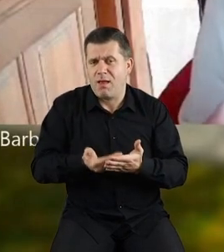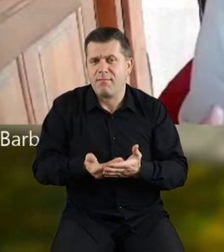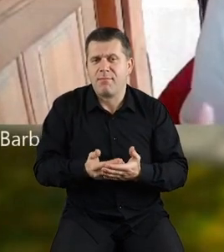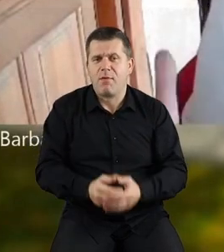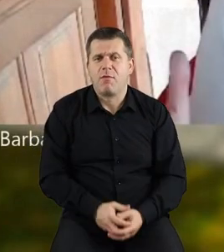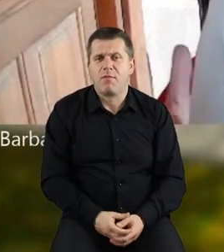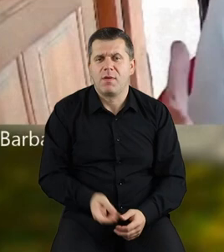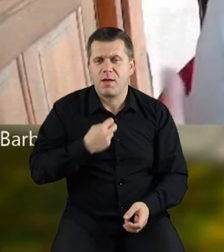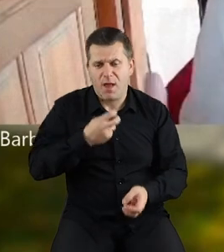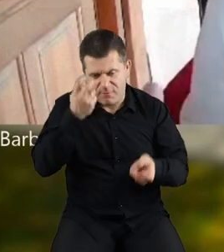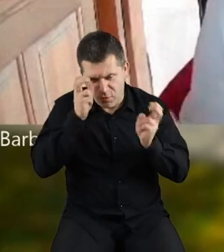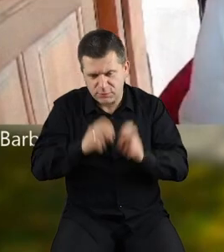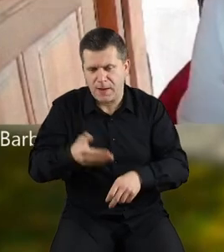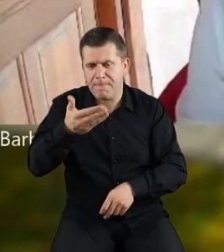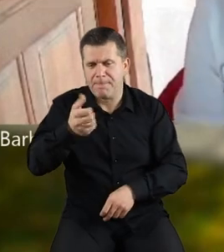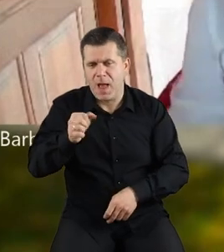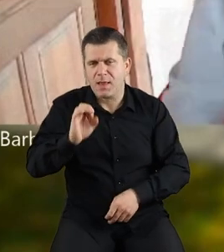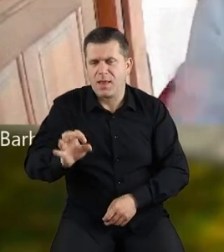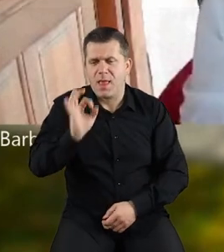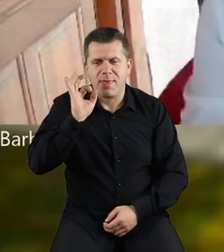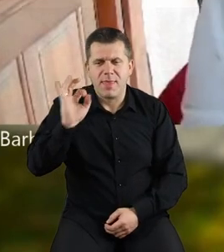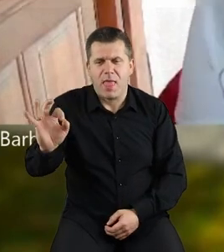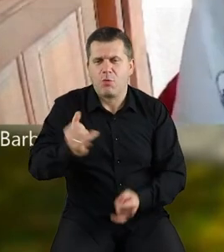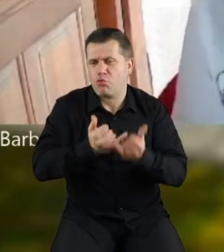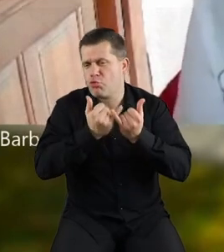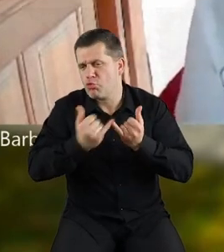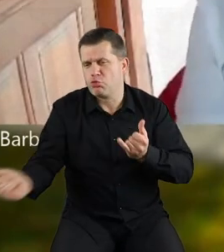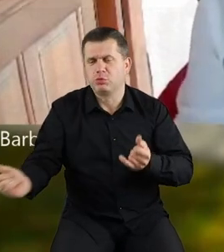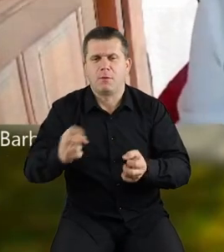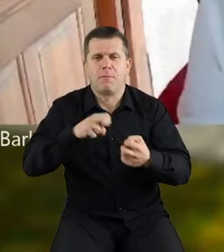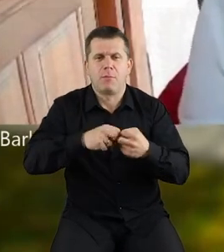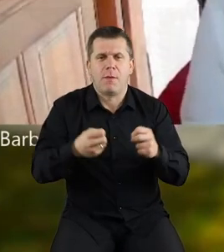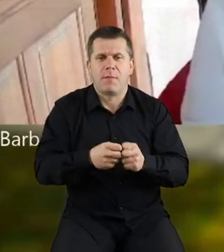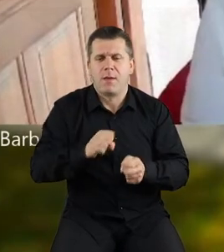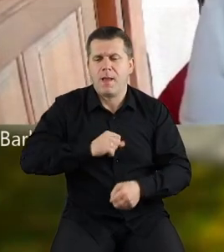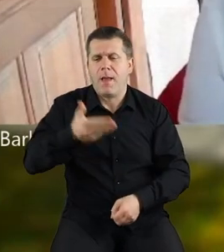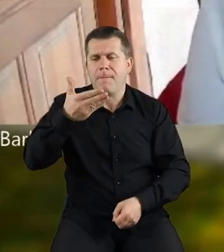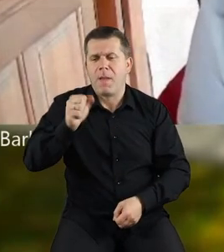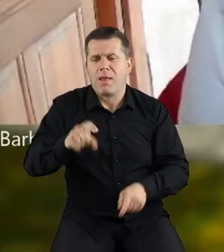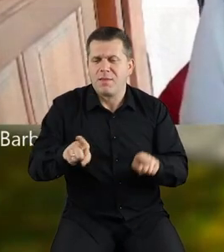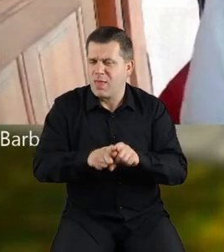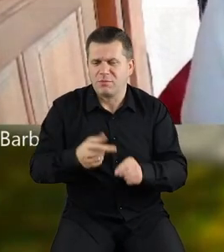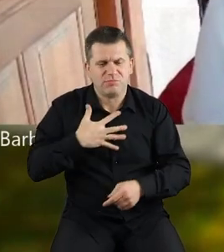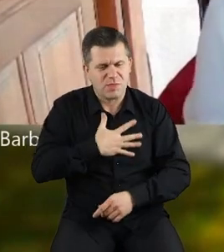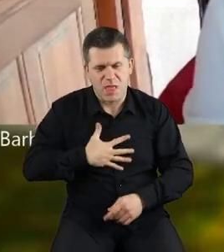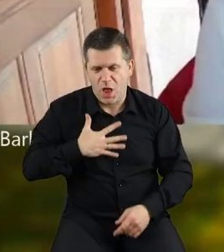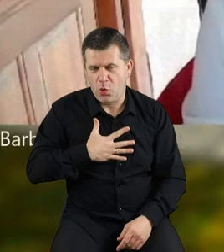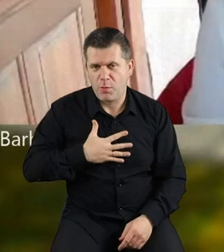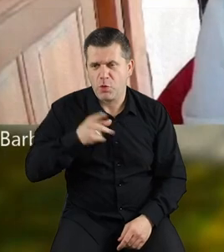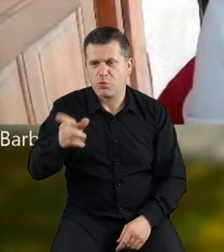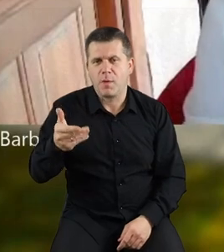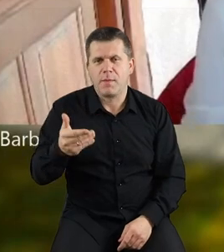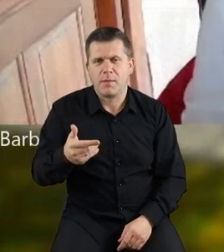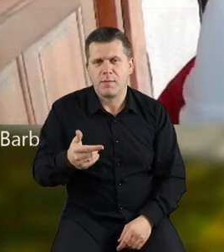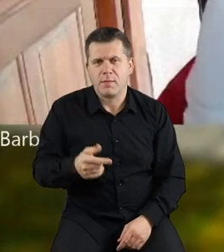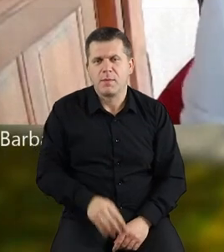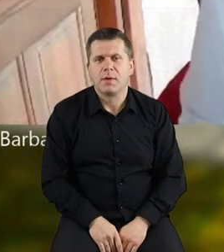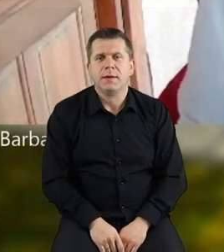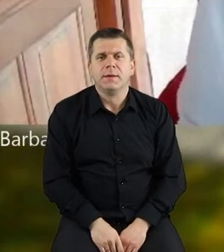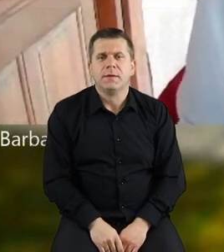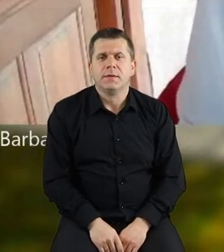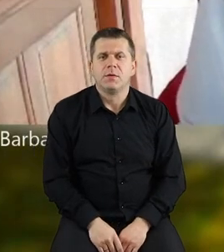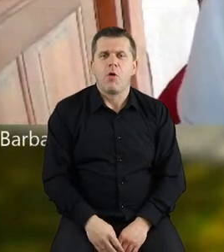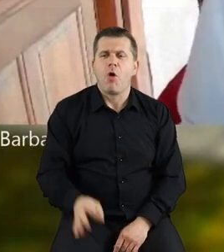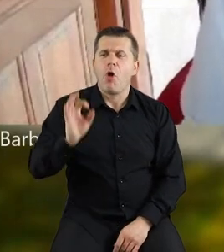dlatego stworzyłam Martę z jej szeregiem różnych problemów. Ja akurat Martę też nie lubię. I to było wadą